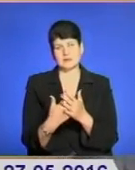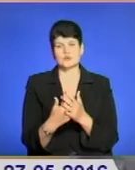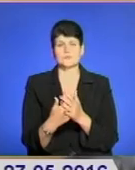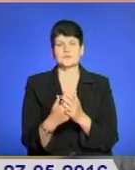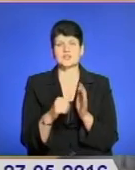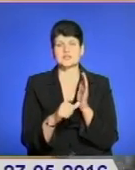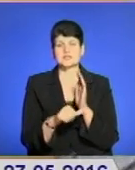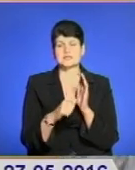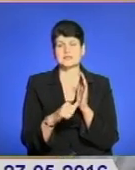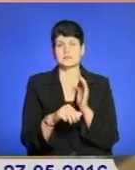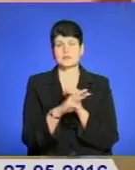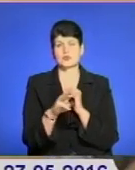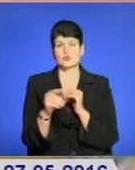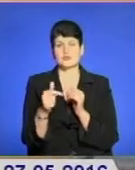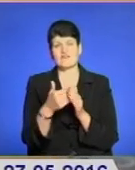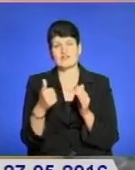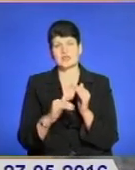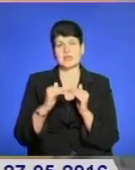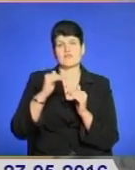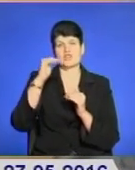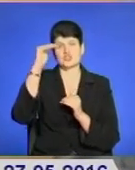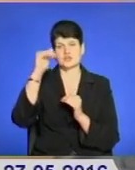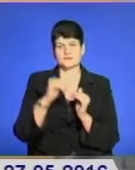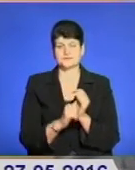еквіваленті 60 мільйонів гривень, від 60 і вище мільйонів.